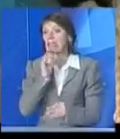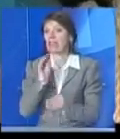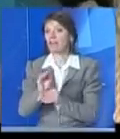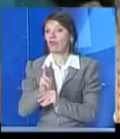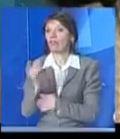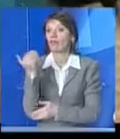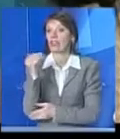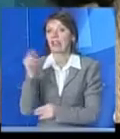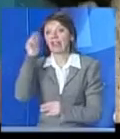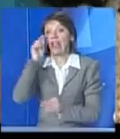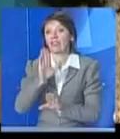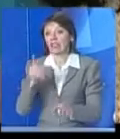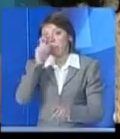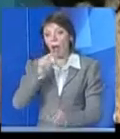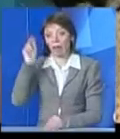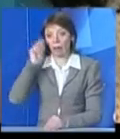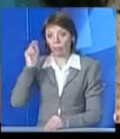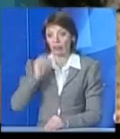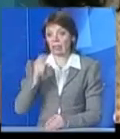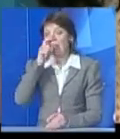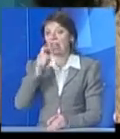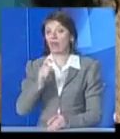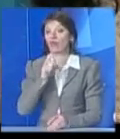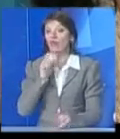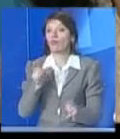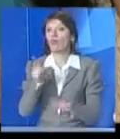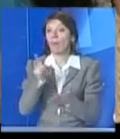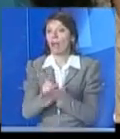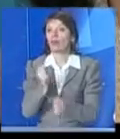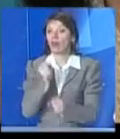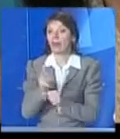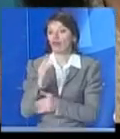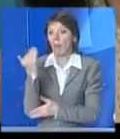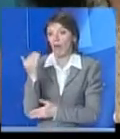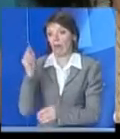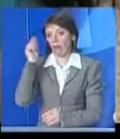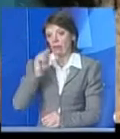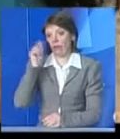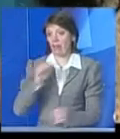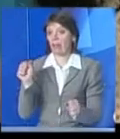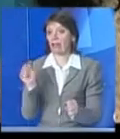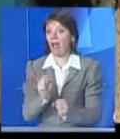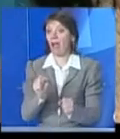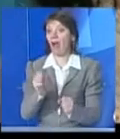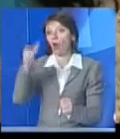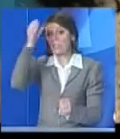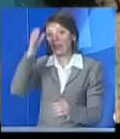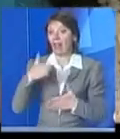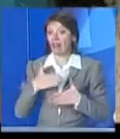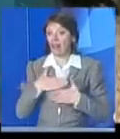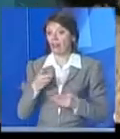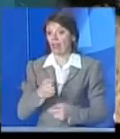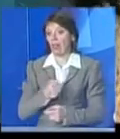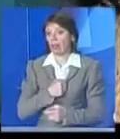що дитина їхня не вчиться, погано вчиться, і вони навіть не розуміють, що вони мали зробити для того, щоб вона вчилася. А освіта наша, на жаль, в